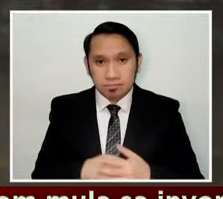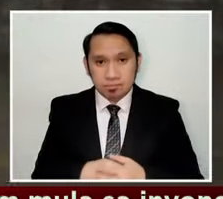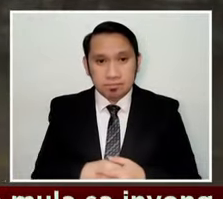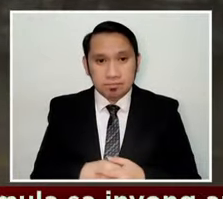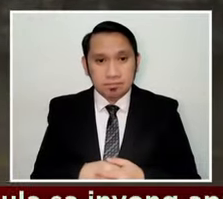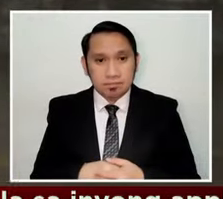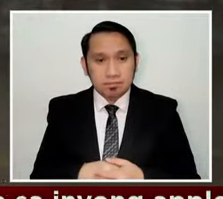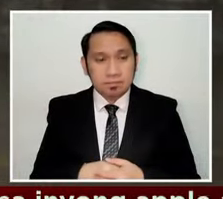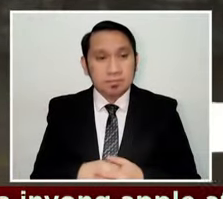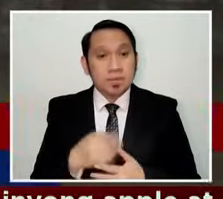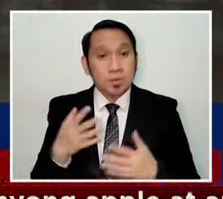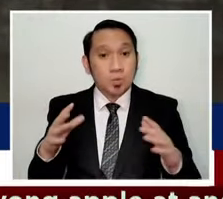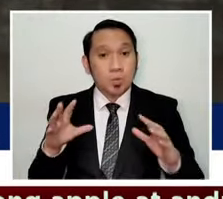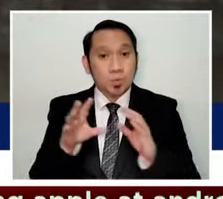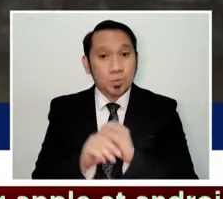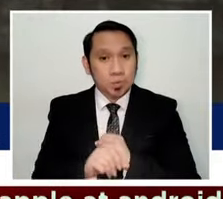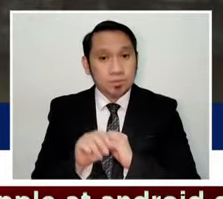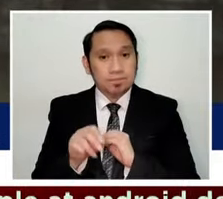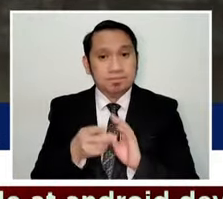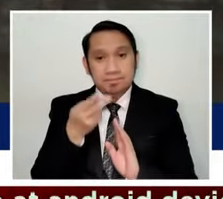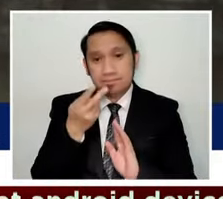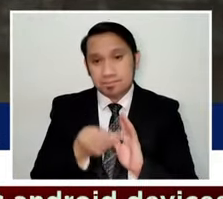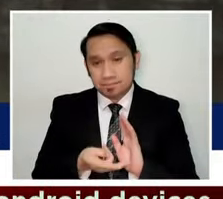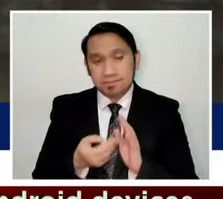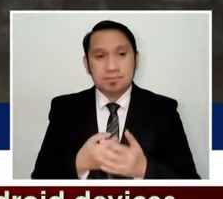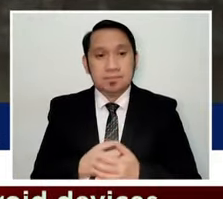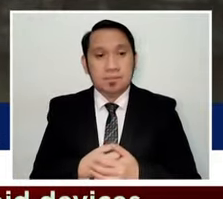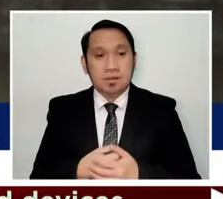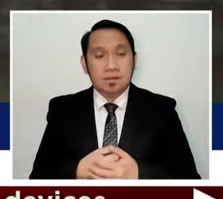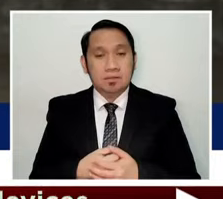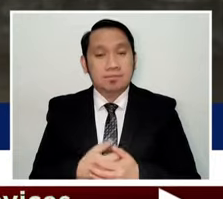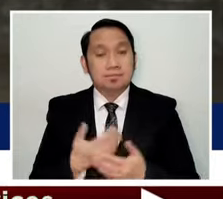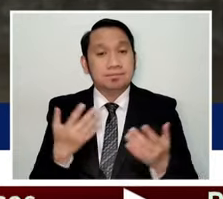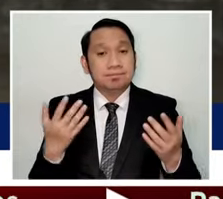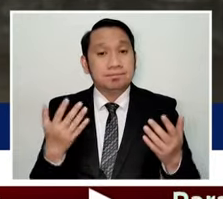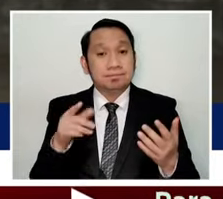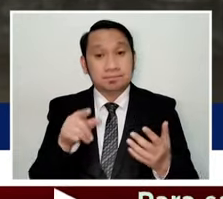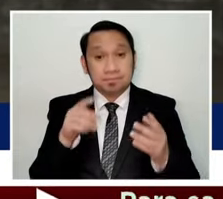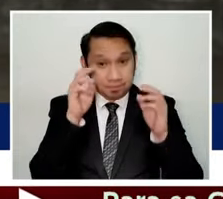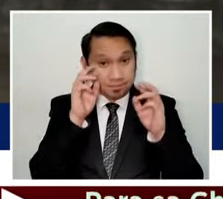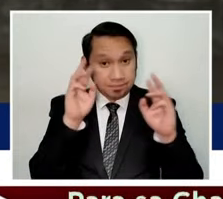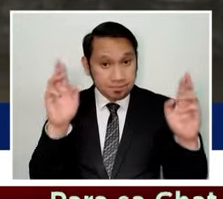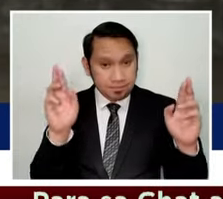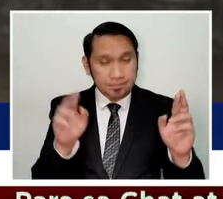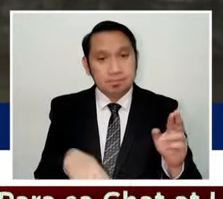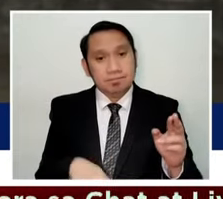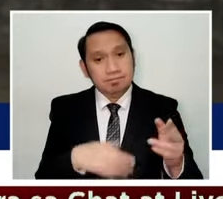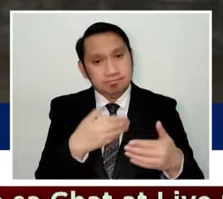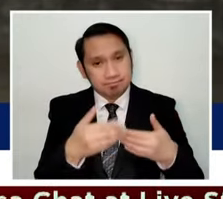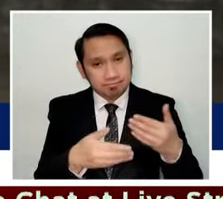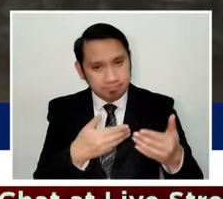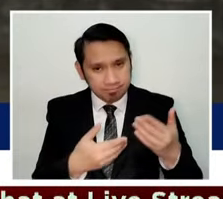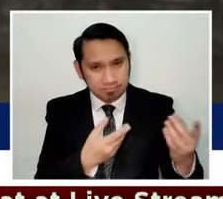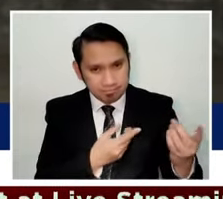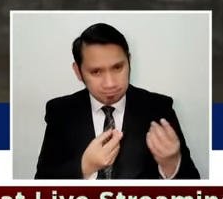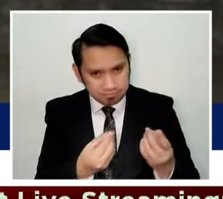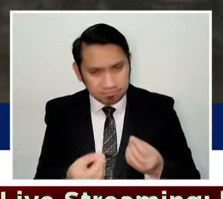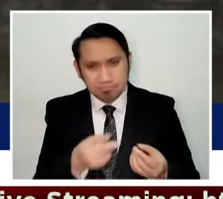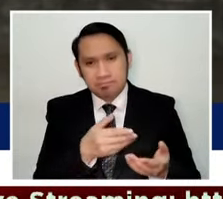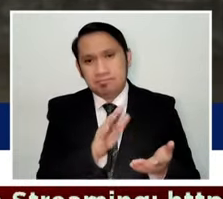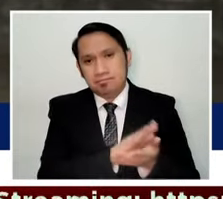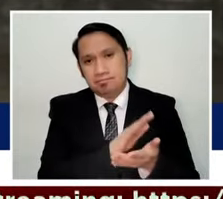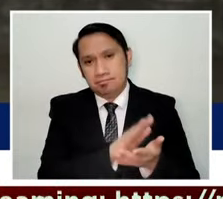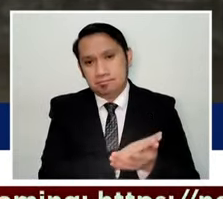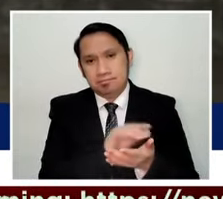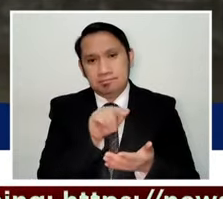Karen, dahil tapos na ang libing, aasikasuhin naman ni Mayor Degamo ang mga papeles na kailangan sa